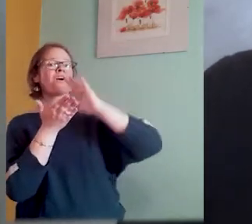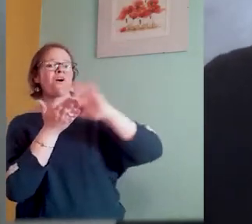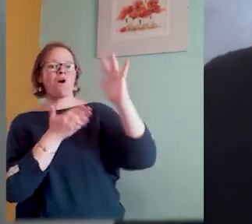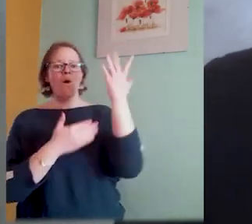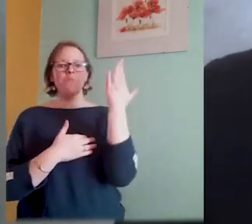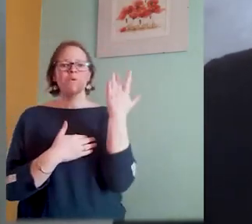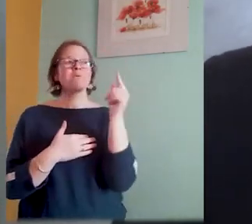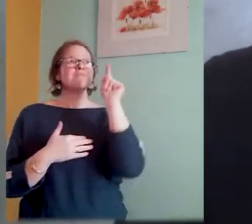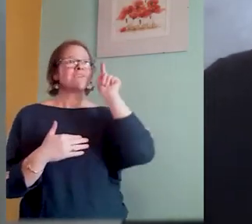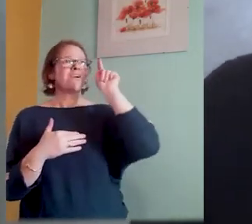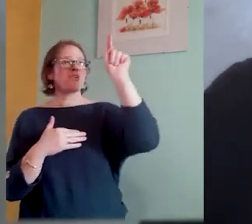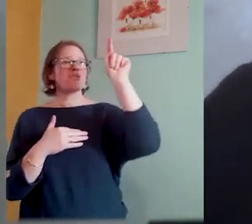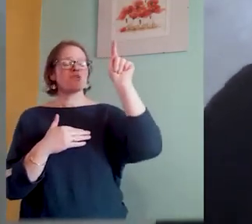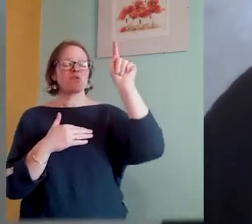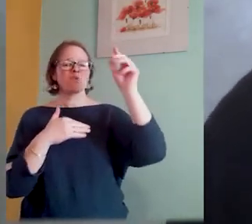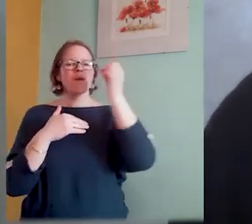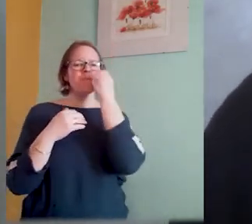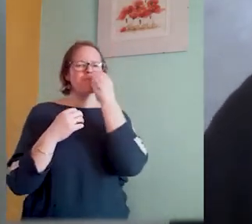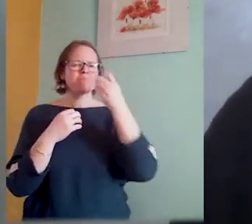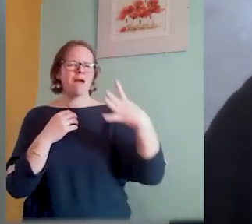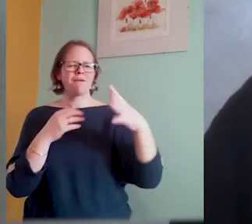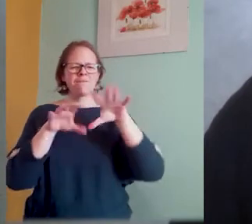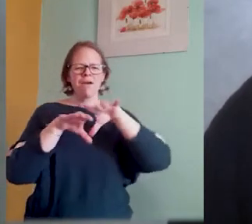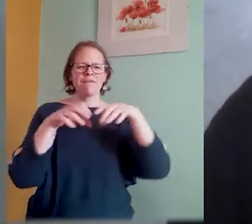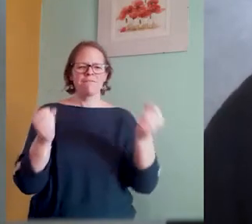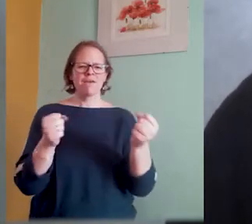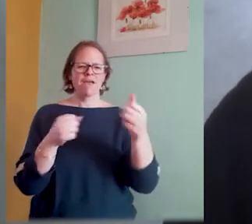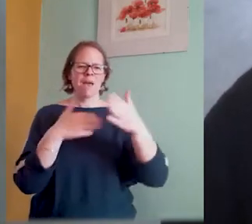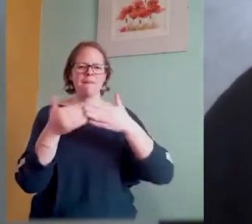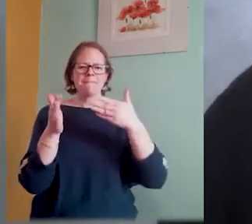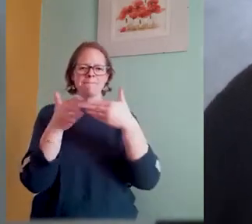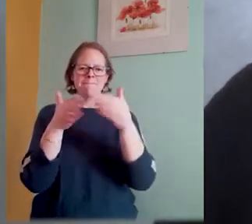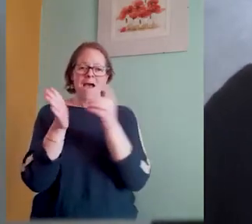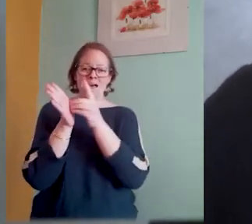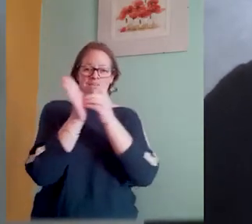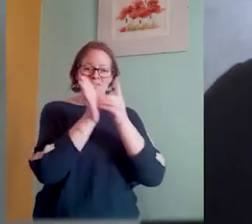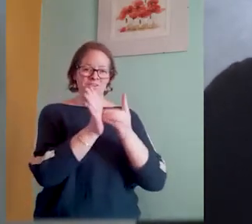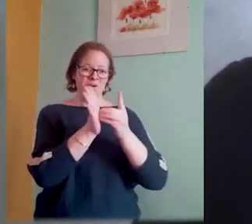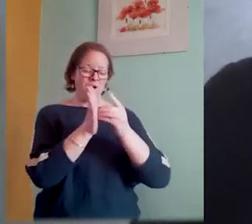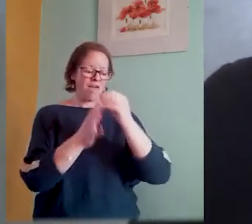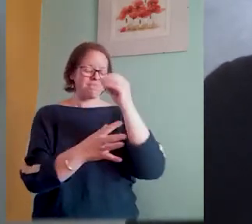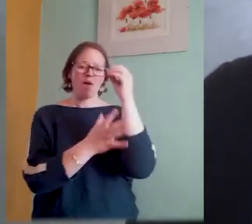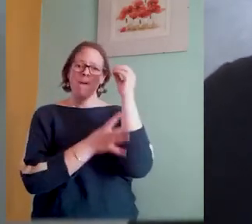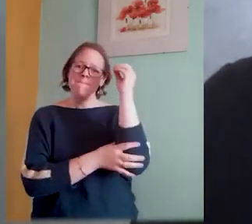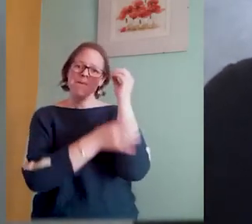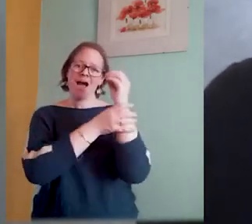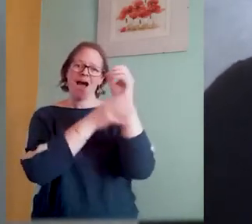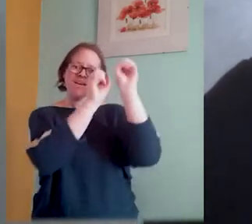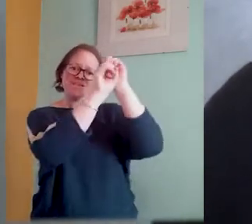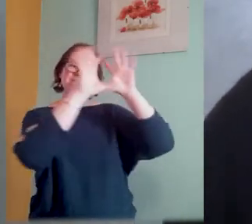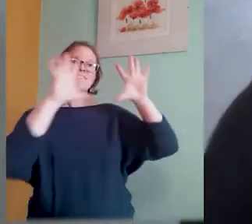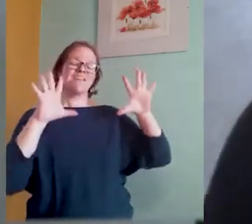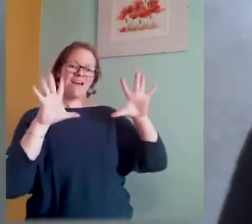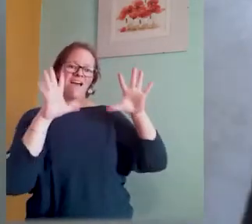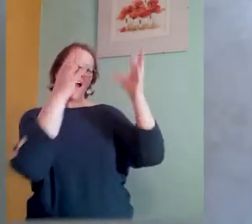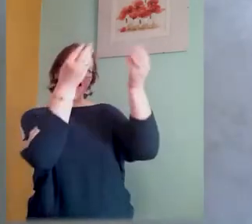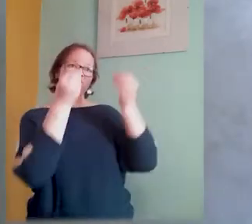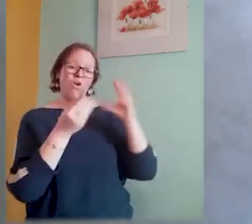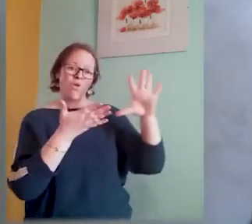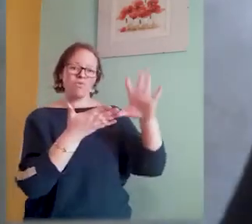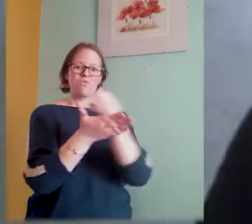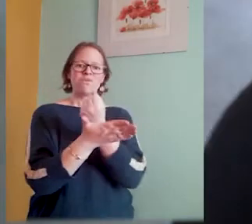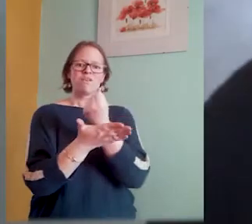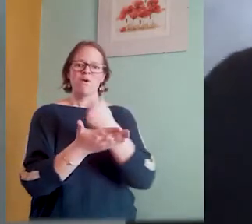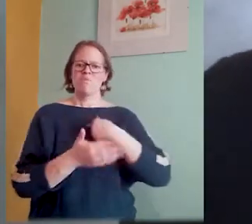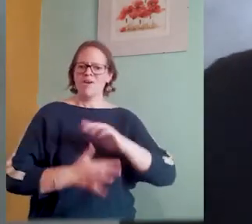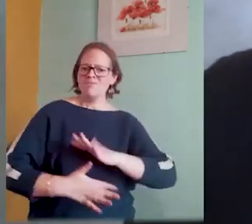fait des merveilles. Sa main droite et son bras saint lui ont assuré la victoire. Et j'aime particulièrement